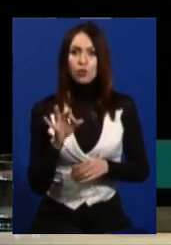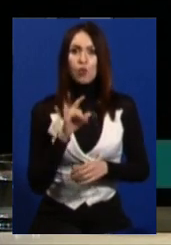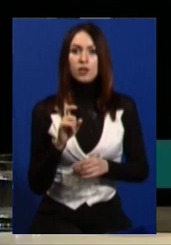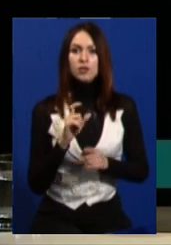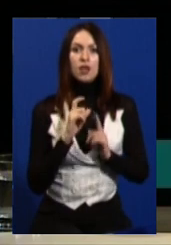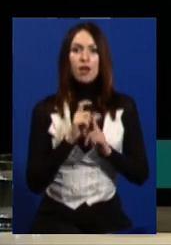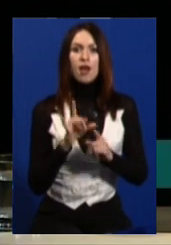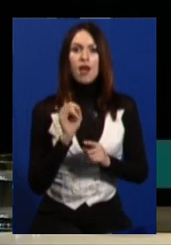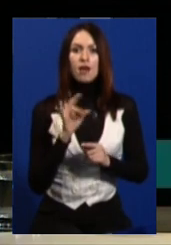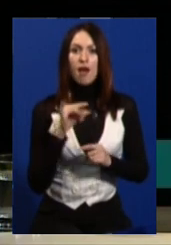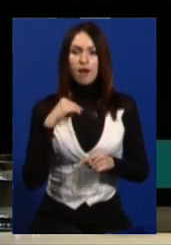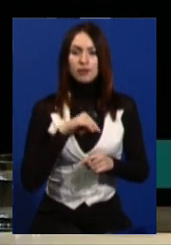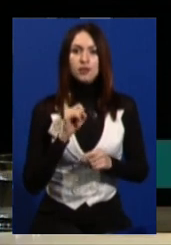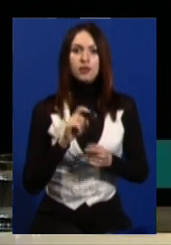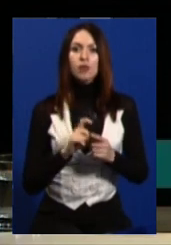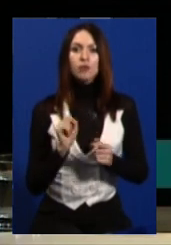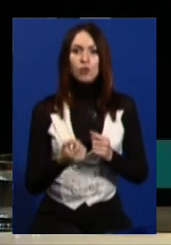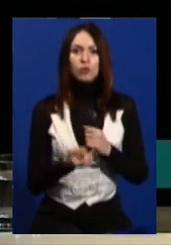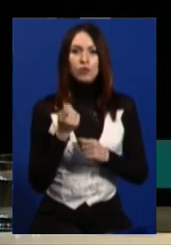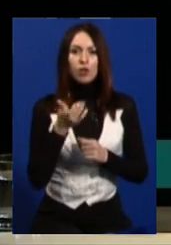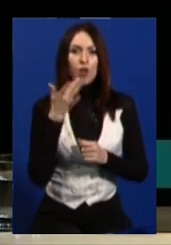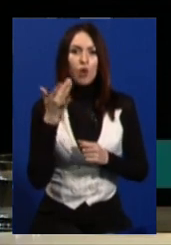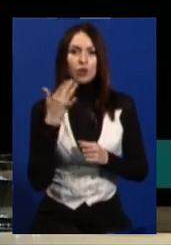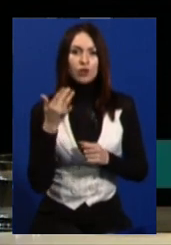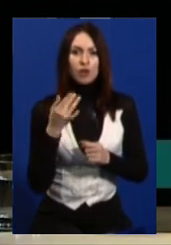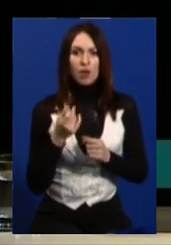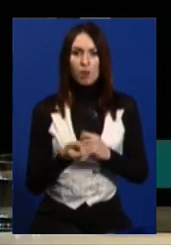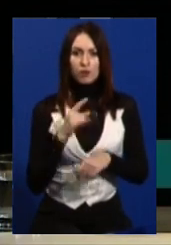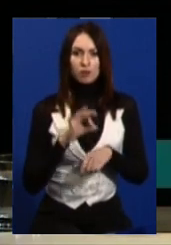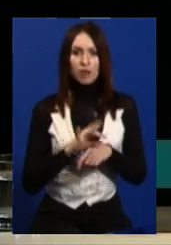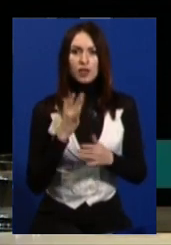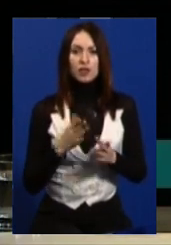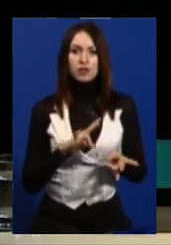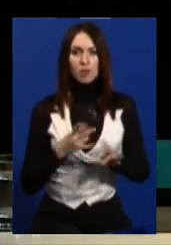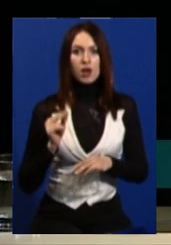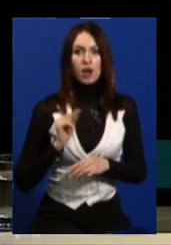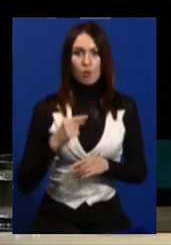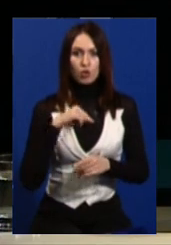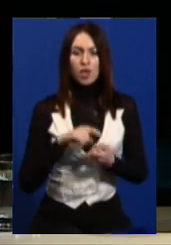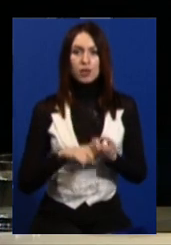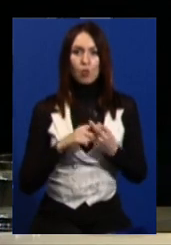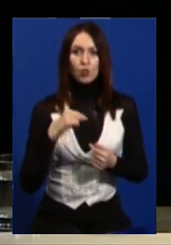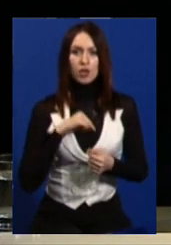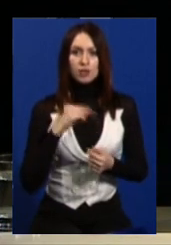могут быть легкие проявления заболеваний, от которых мы прививаем. Это при учете нормальной работы иммунной системы. То есть если мы